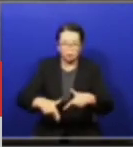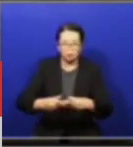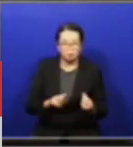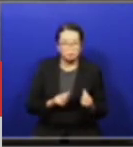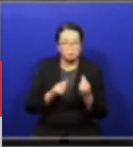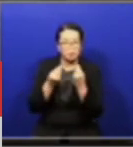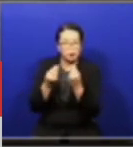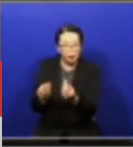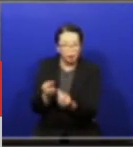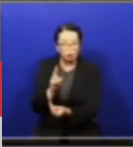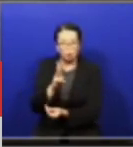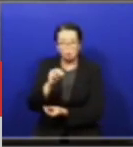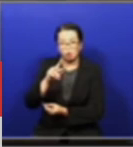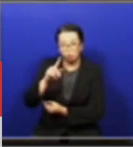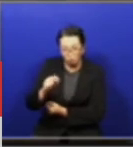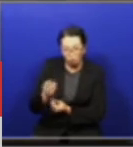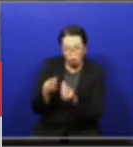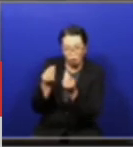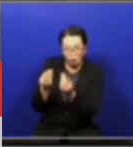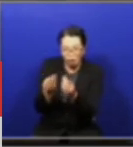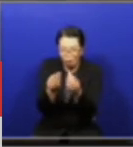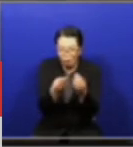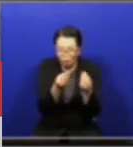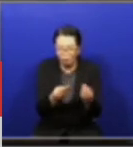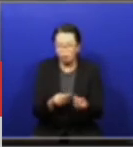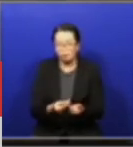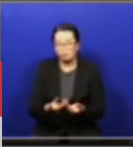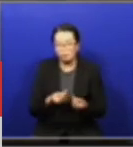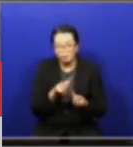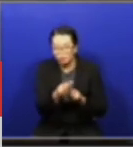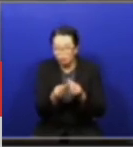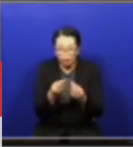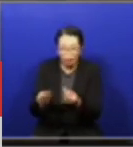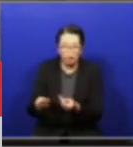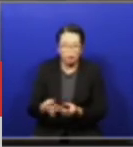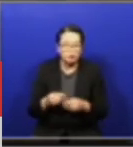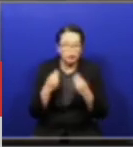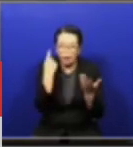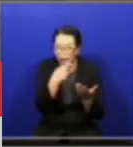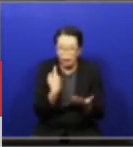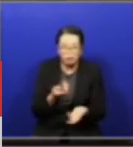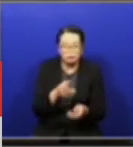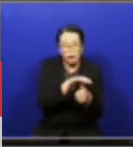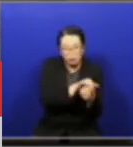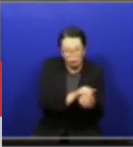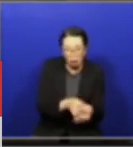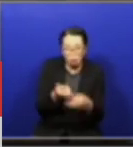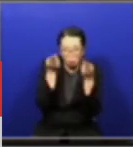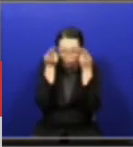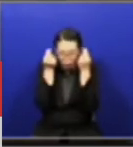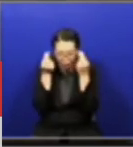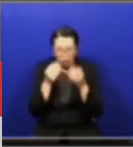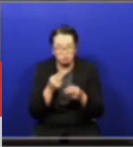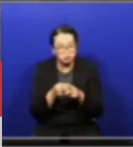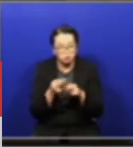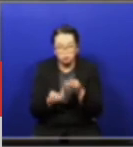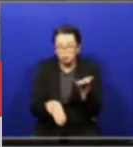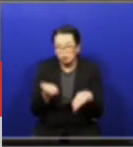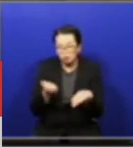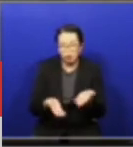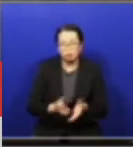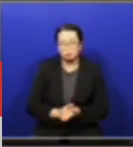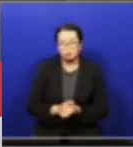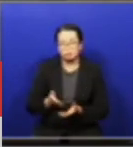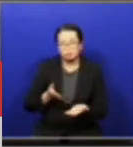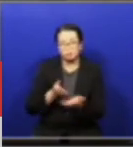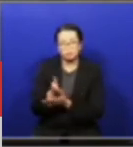รีไม่ว่าคนเก่าหรือคนใหม่จะเต่าหรือกระต่าย ถ้ามาใหม่แล้วเรื่องนี้ฝ่ายค้านเกาะไม่ติด